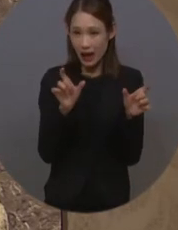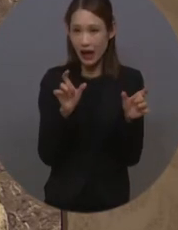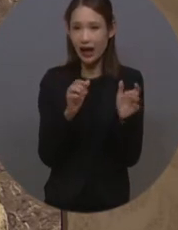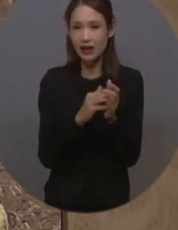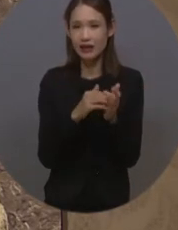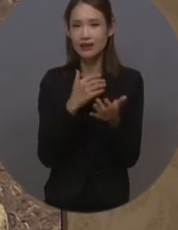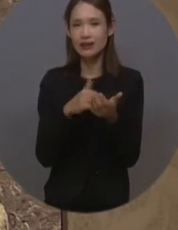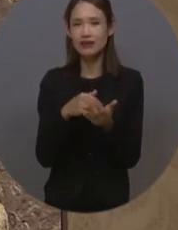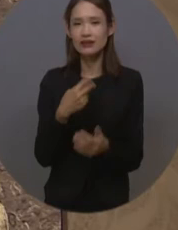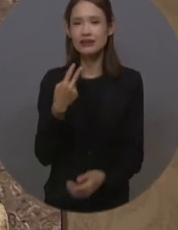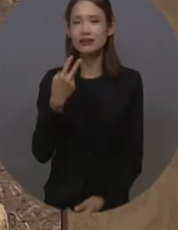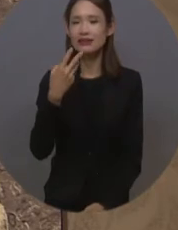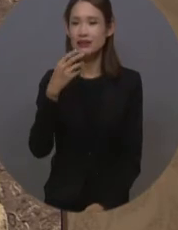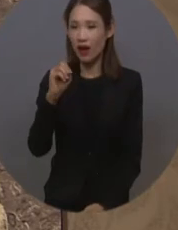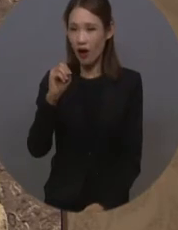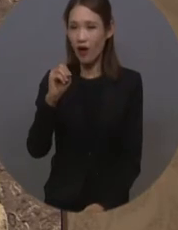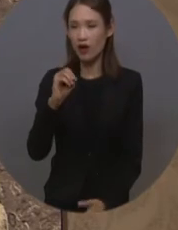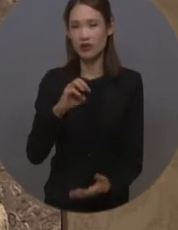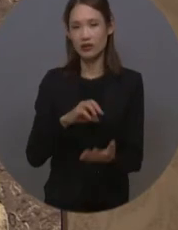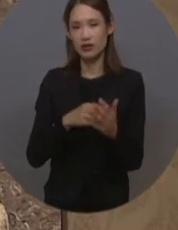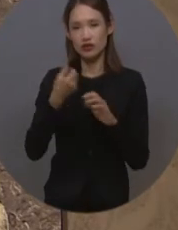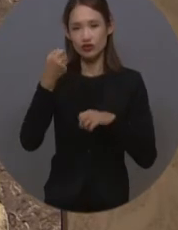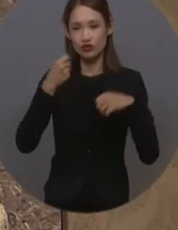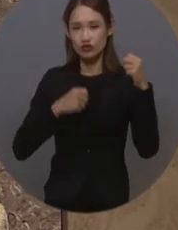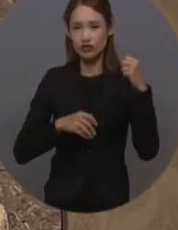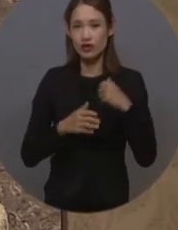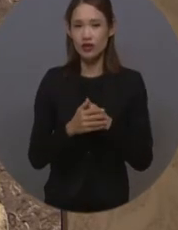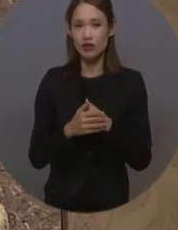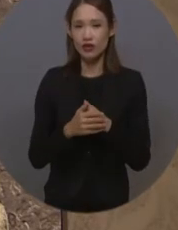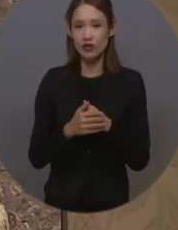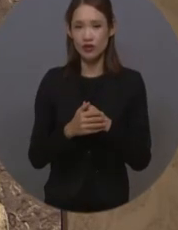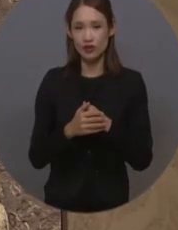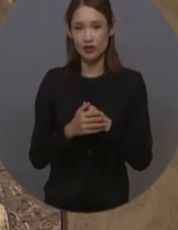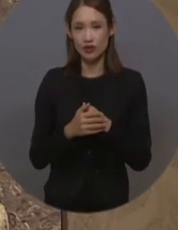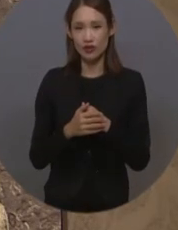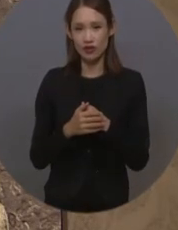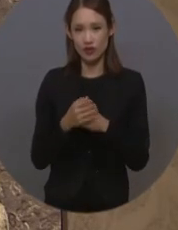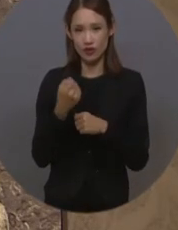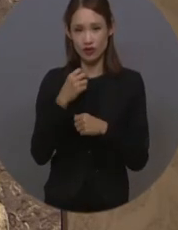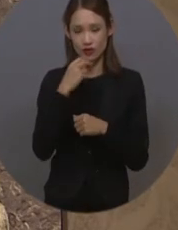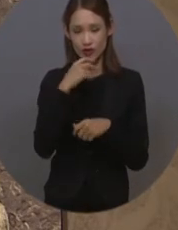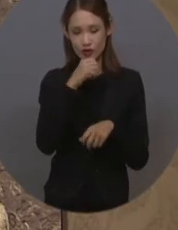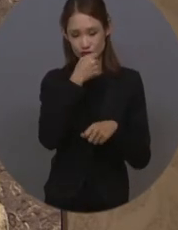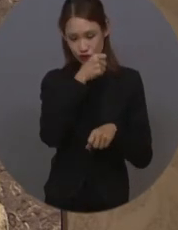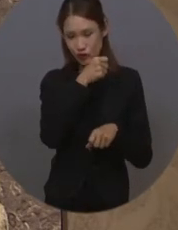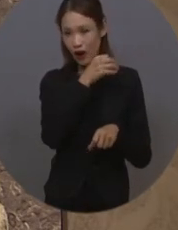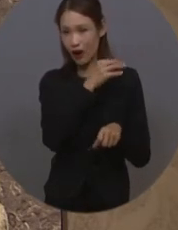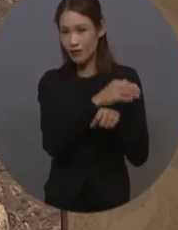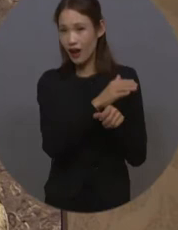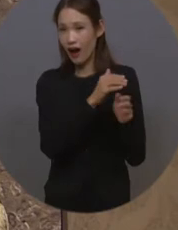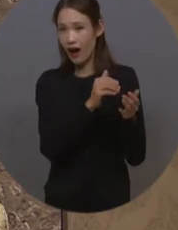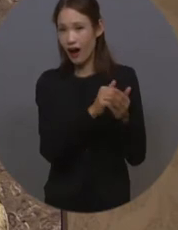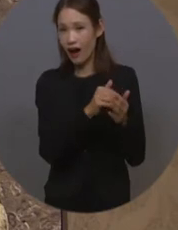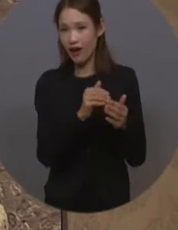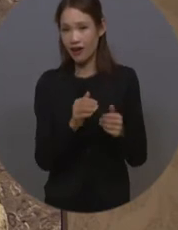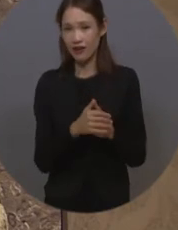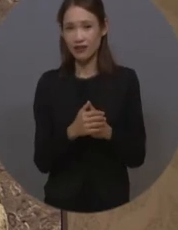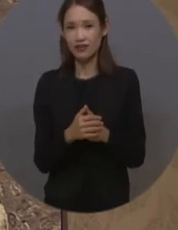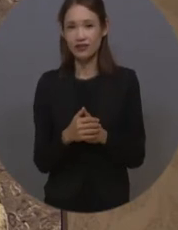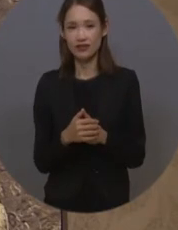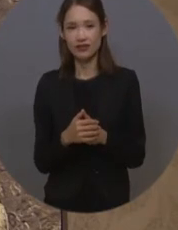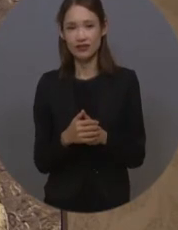2억 정도를 저희가 또 구두 얼굴도 안 보고 구두를 사주셨어요. 우와. 그래가지고